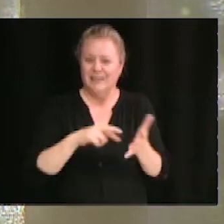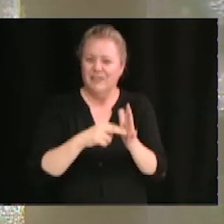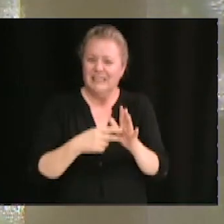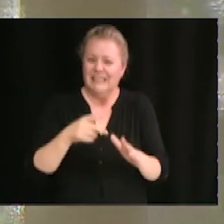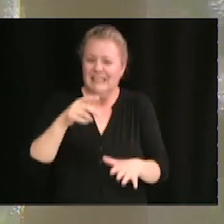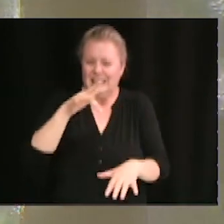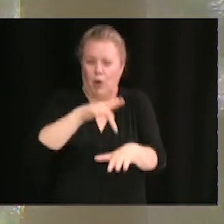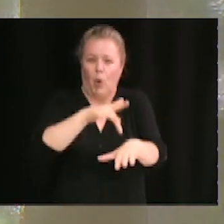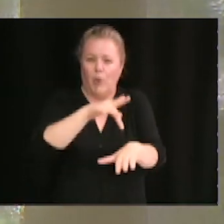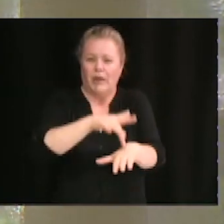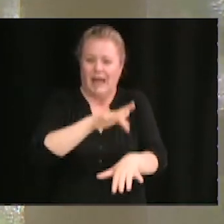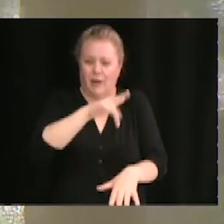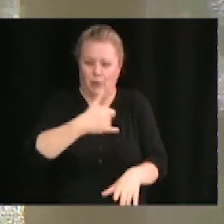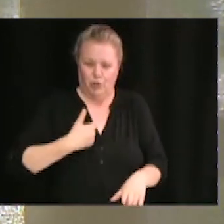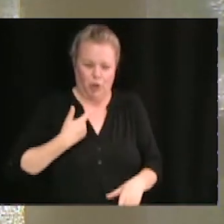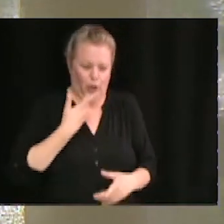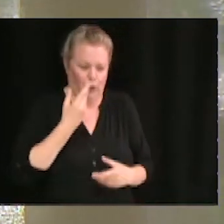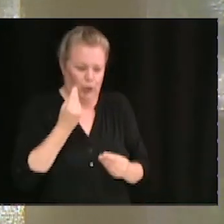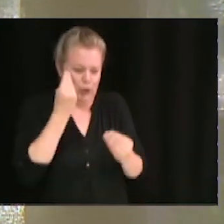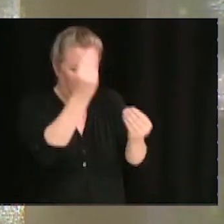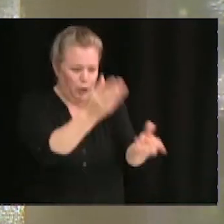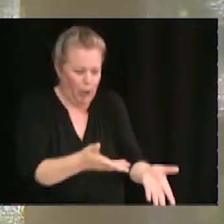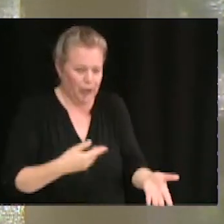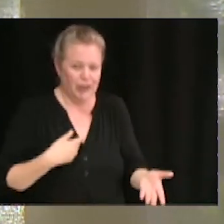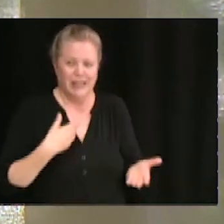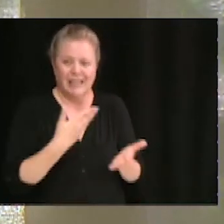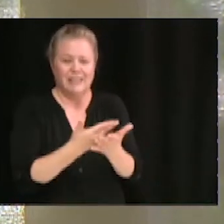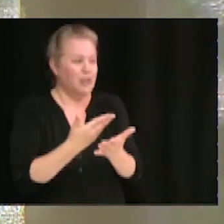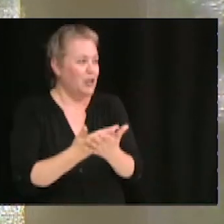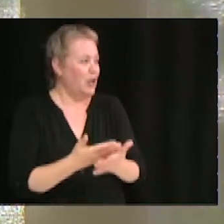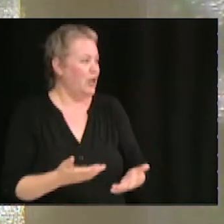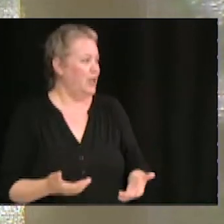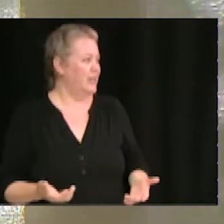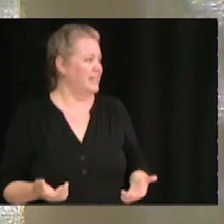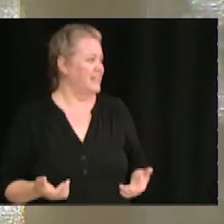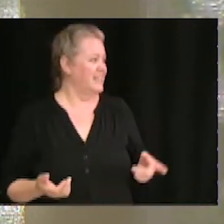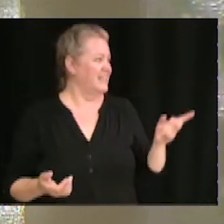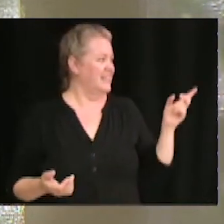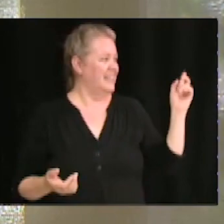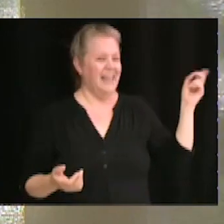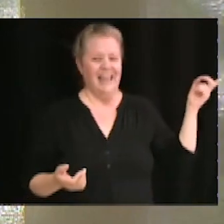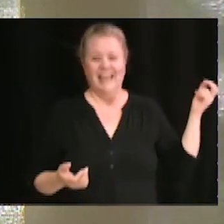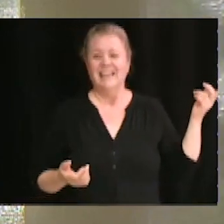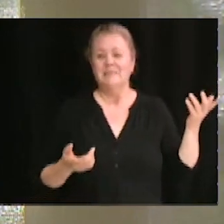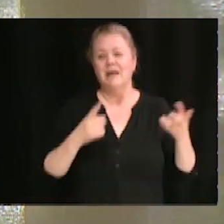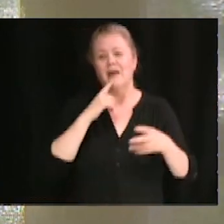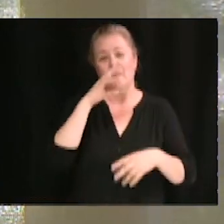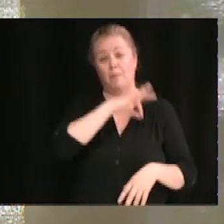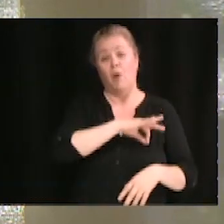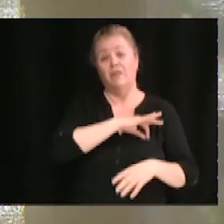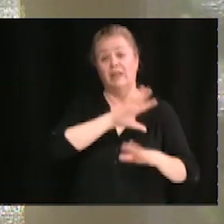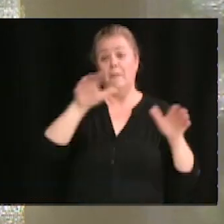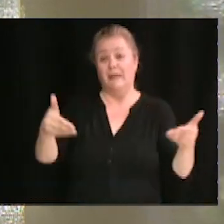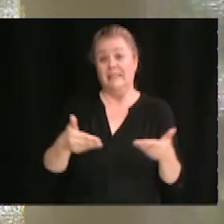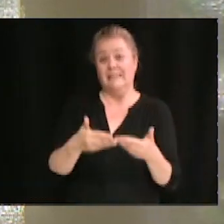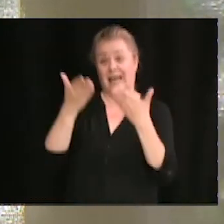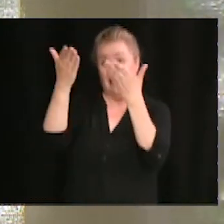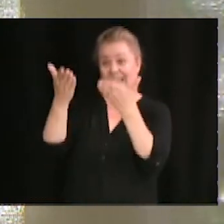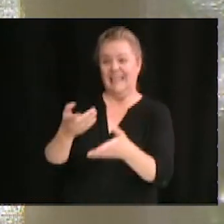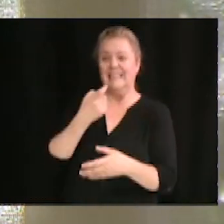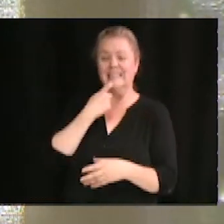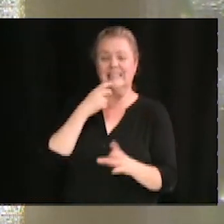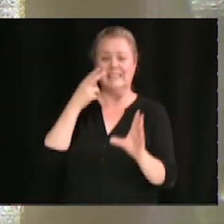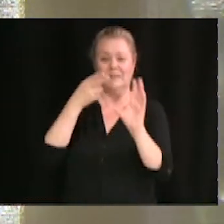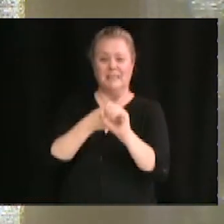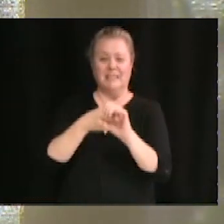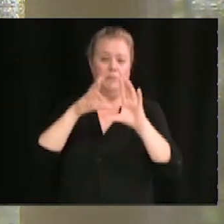à des jeunes, mais là, ce ne pas des jeunes qui sont ici avec nous. Vous pouvez être laissés nous présenter les gens qui sont ici. je vais interpeller. Donc, dans ce comité-là, on